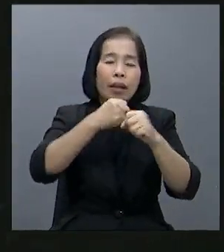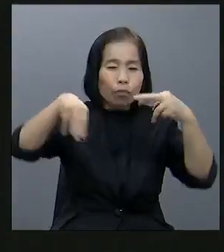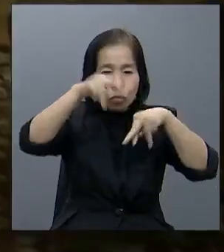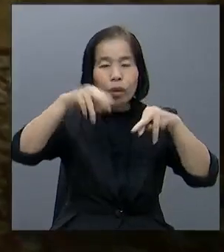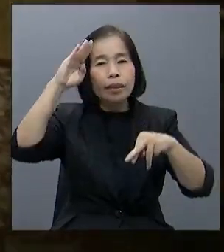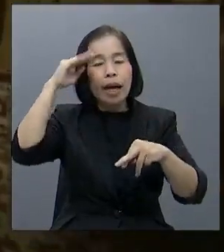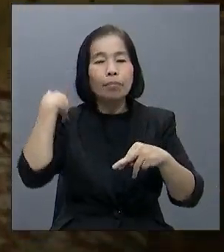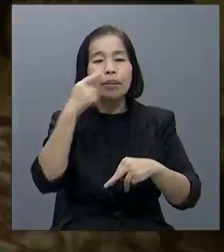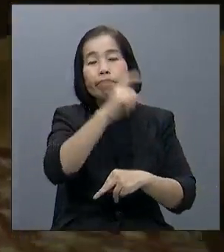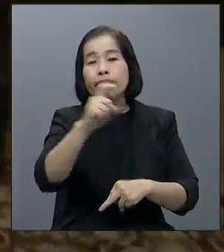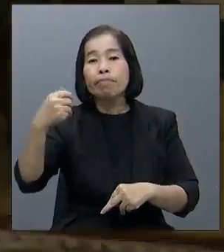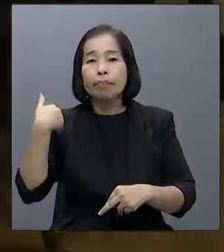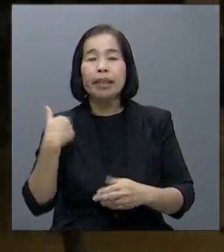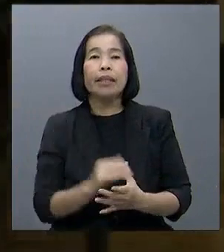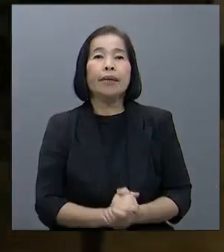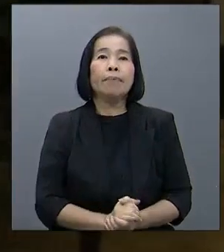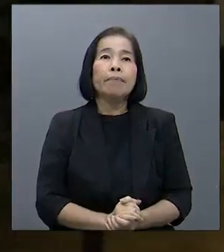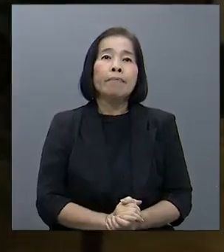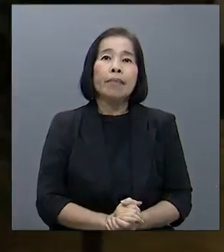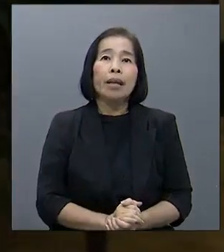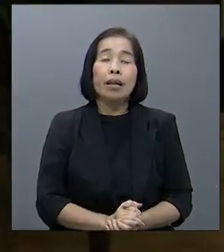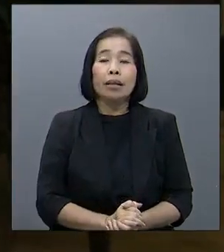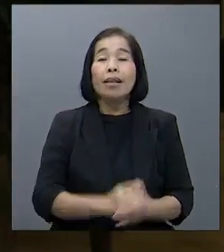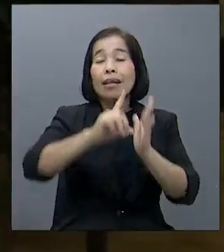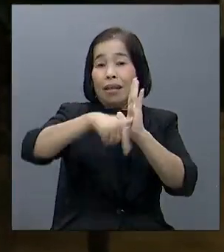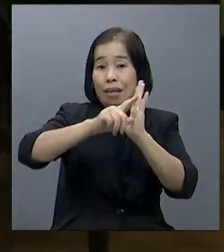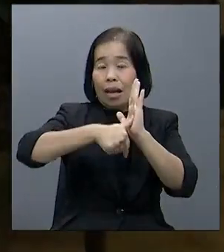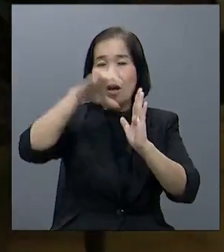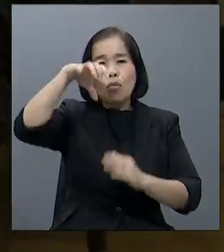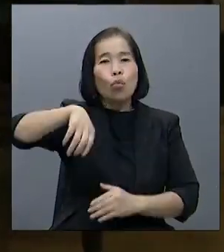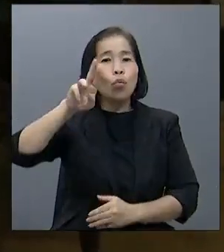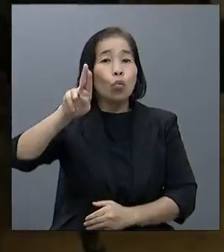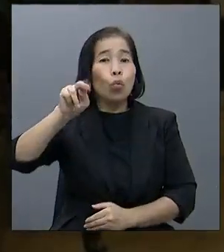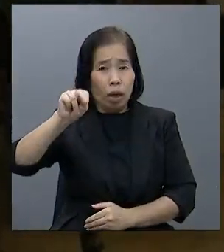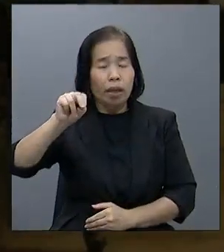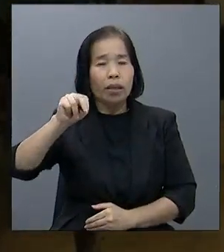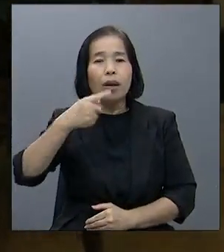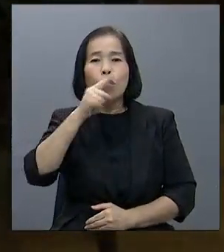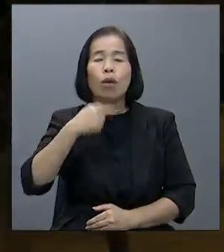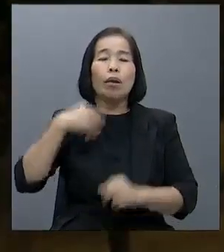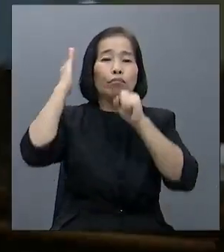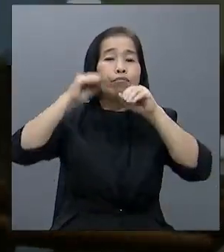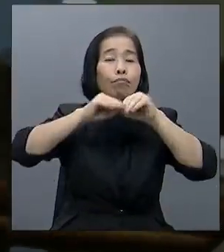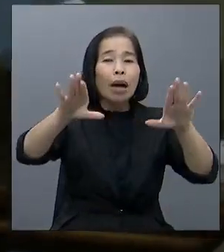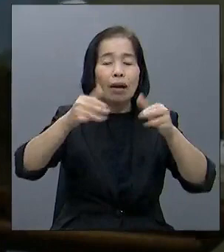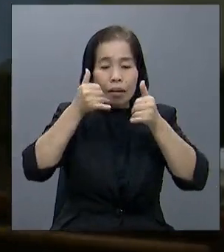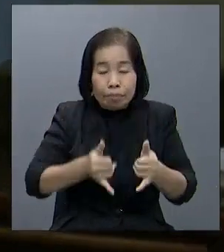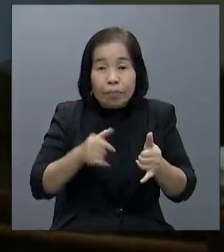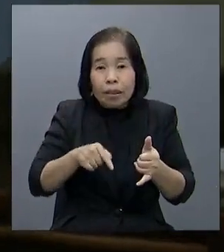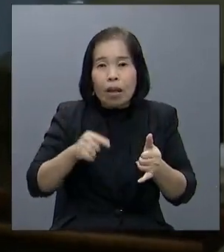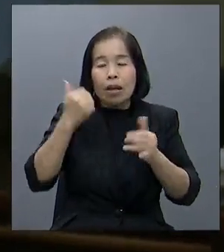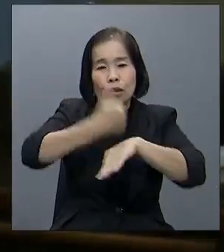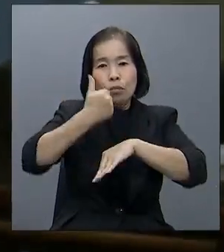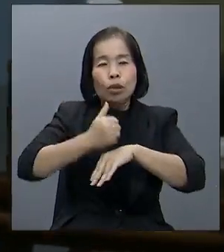ด้วยทางด้านของอตนกตสเลขาธิการองค์การสหประชาชาติกล่าวระหว่างการแถลงข่าวร่วมกับรัฐมนตรีต่างประเทศของ